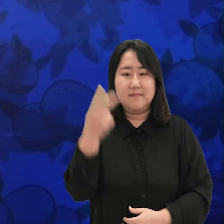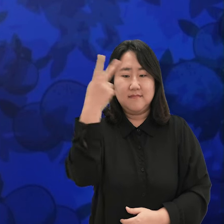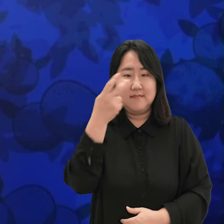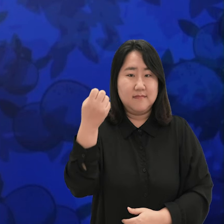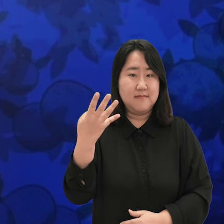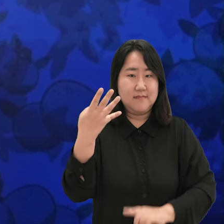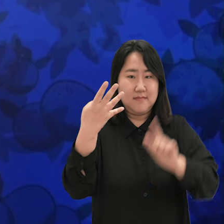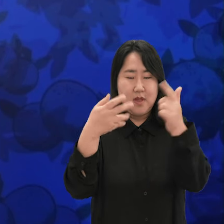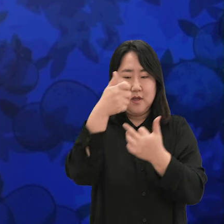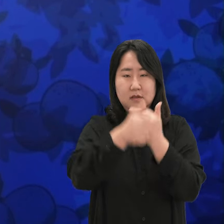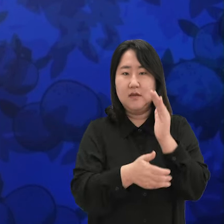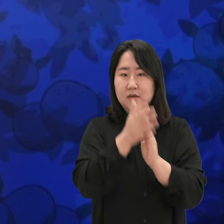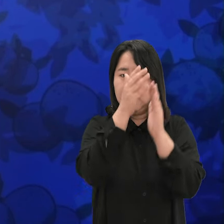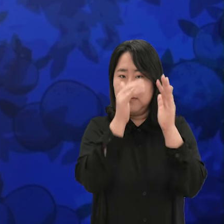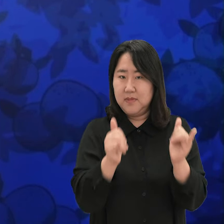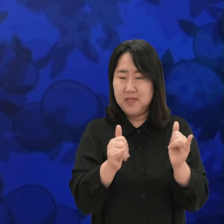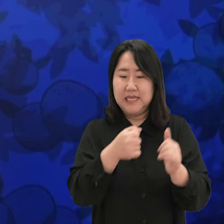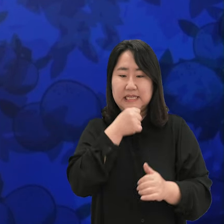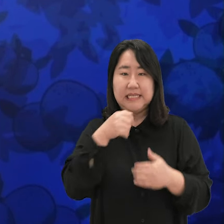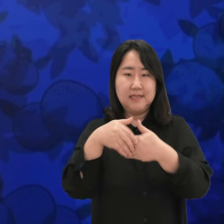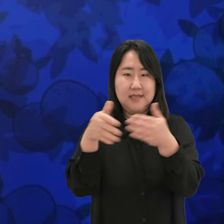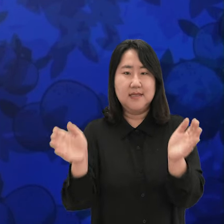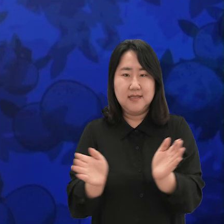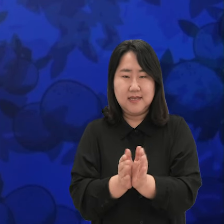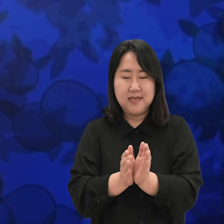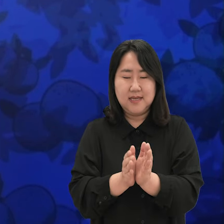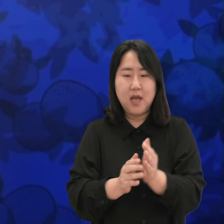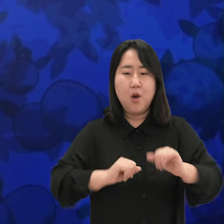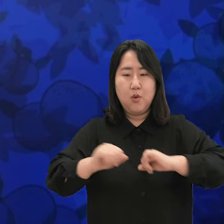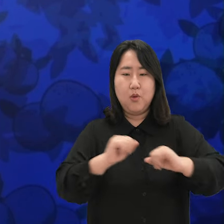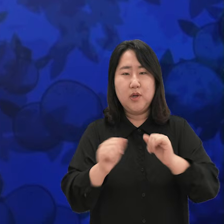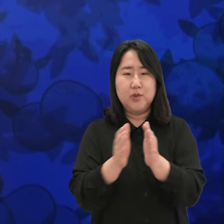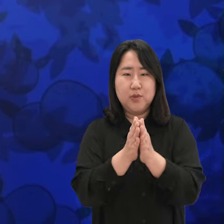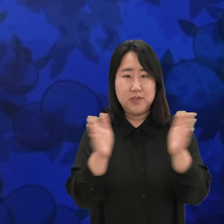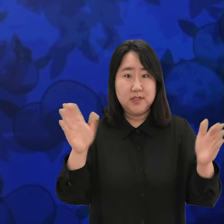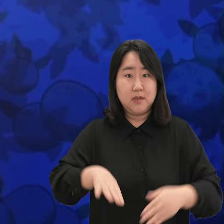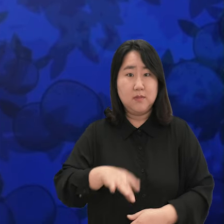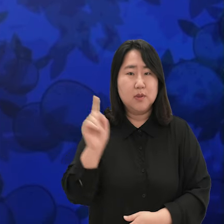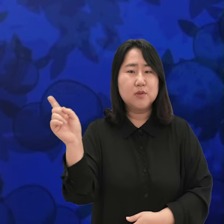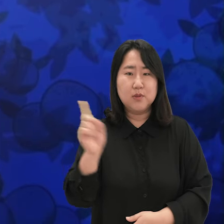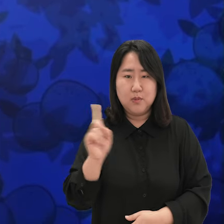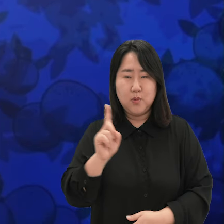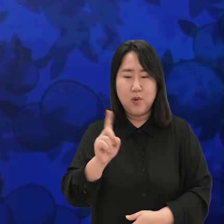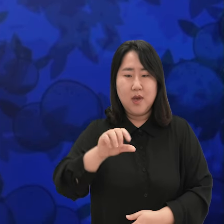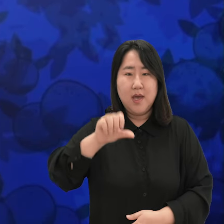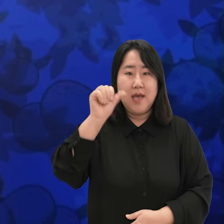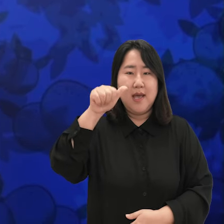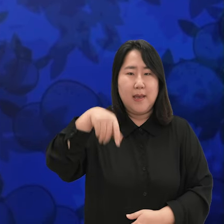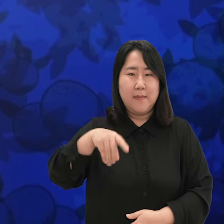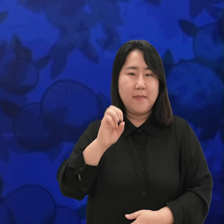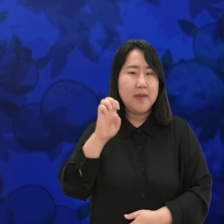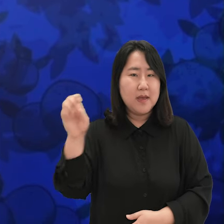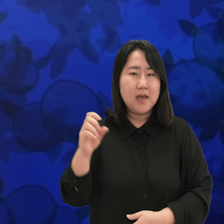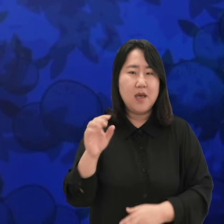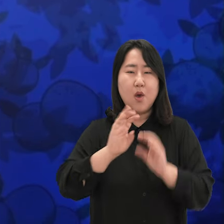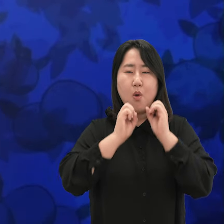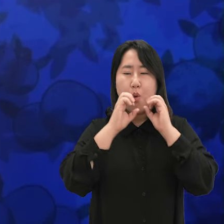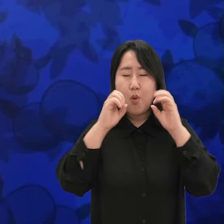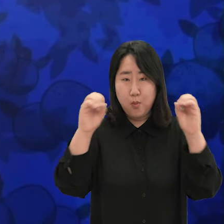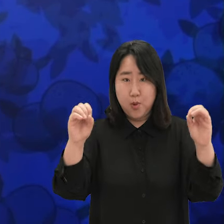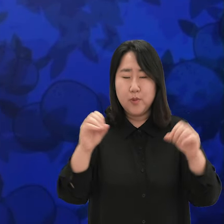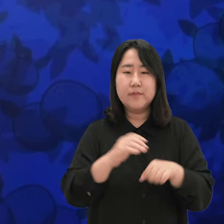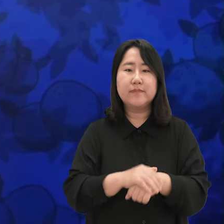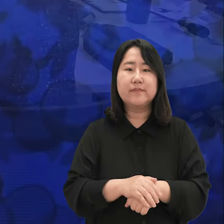2024년 서귀포시 시민기자 단이 에이 정상회의 유치 홍보와 함께 본격 활동을 시작했습니다